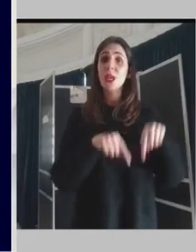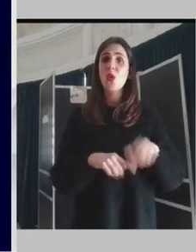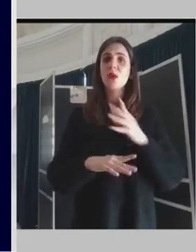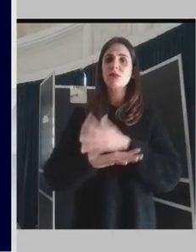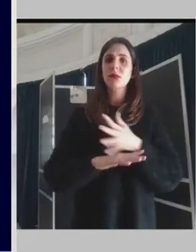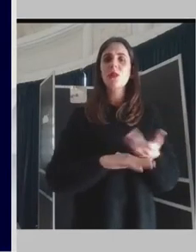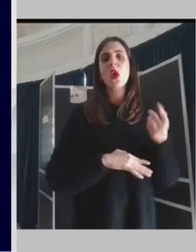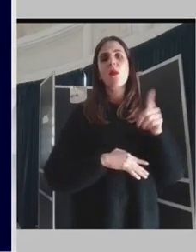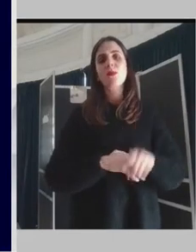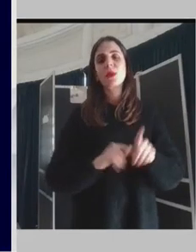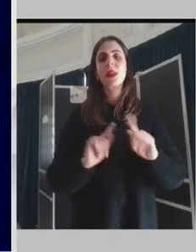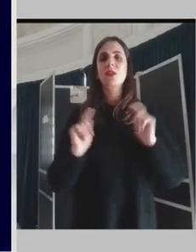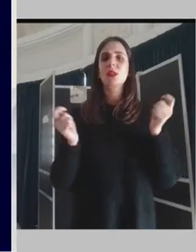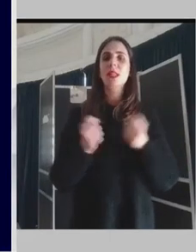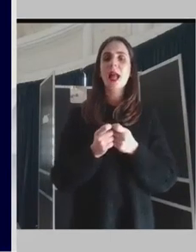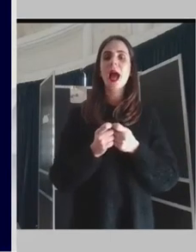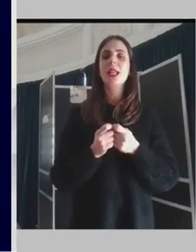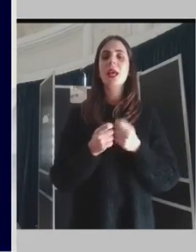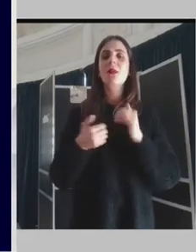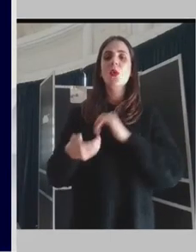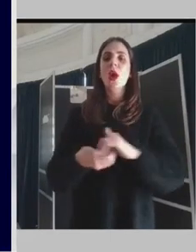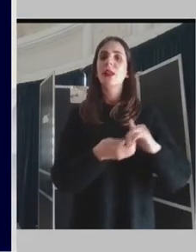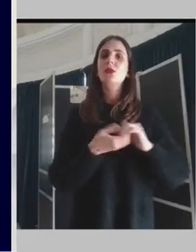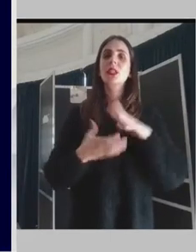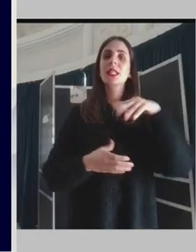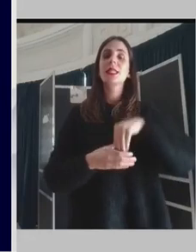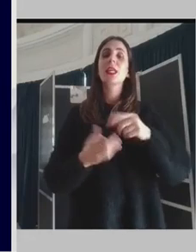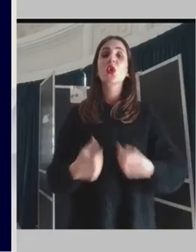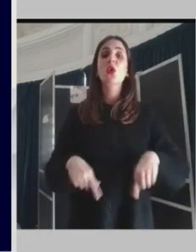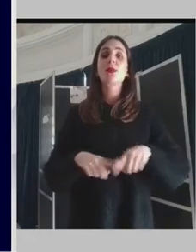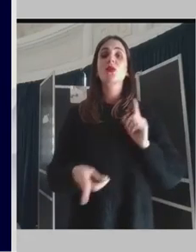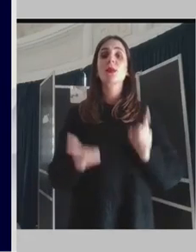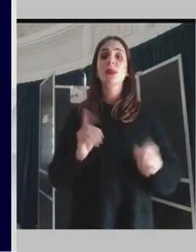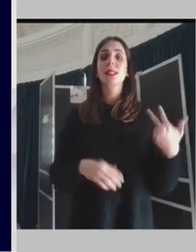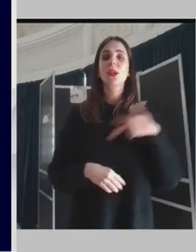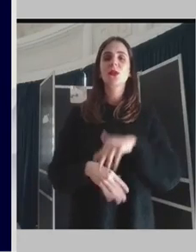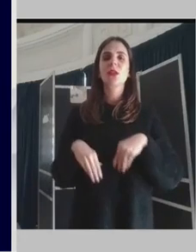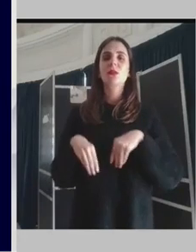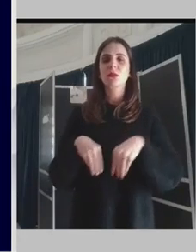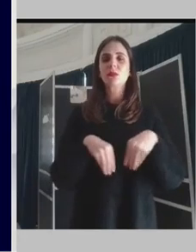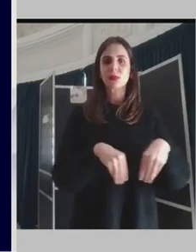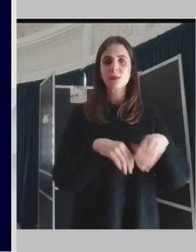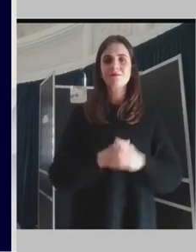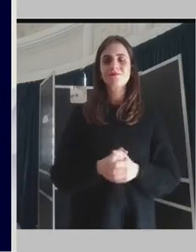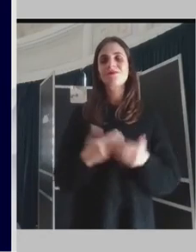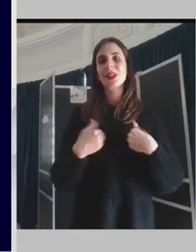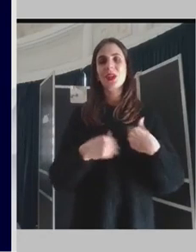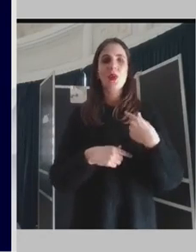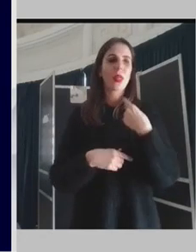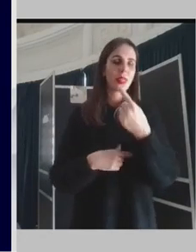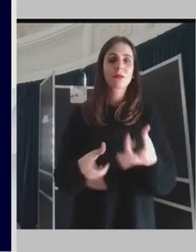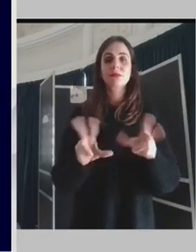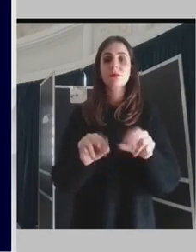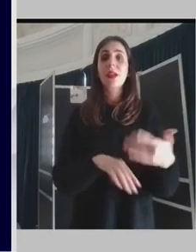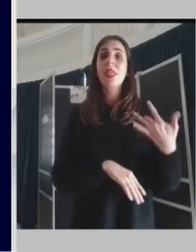ma soprattutto nella Commissione Servizi Sociali e di questo ringrazio la